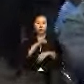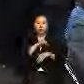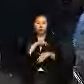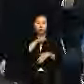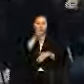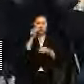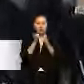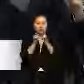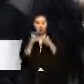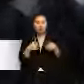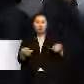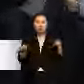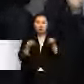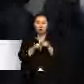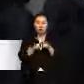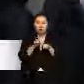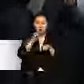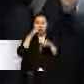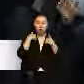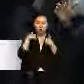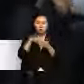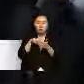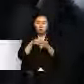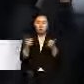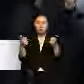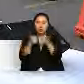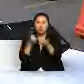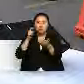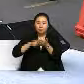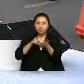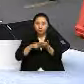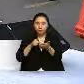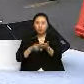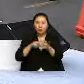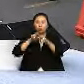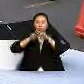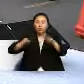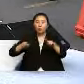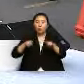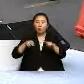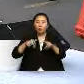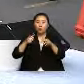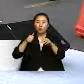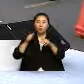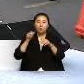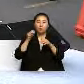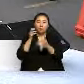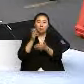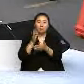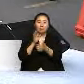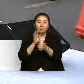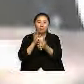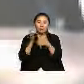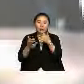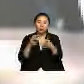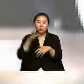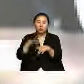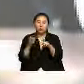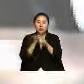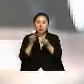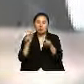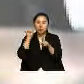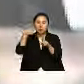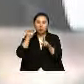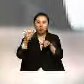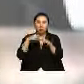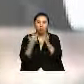국회의원 당선자와 함께 정부 차원의 대응을 촉구하고 무효 확인 소송과 발전소 앞 1인 시위 등 모든